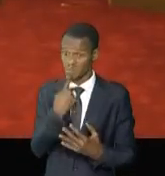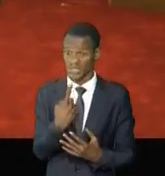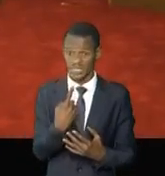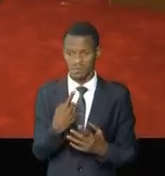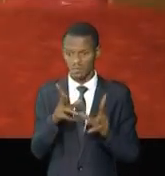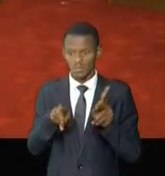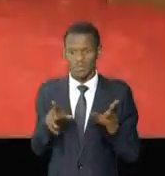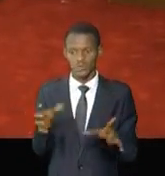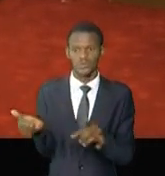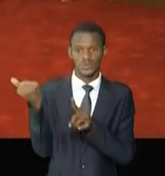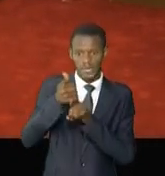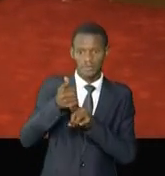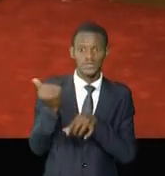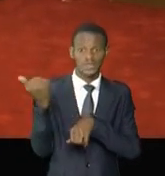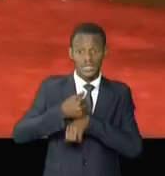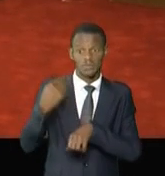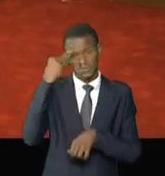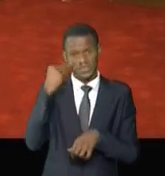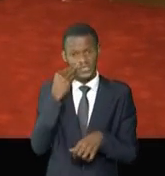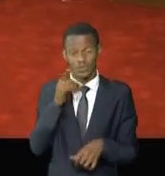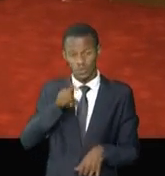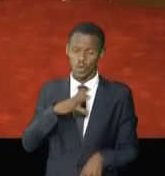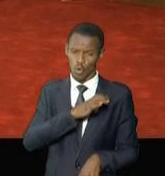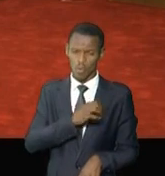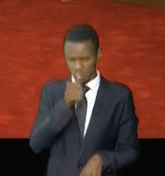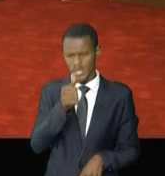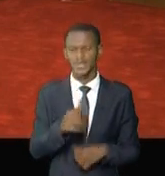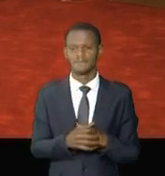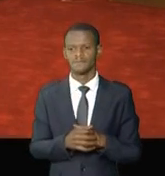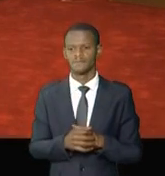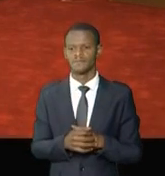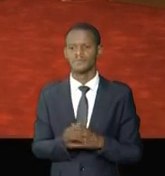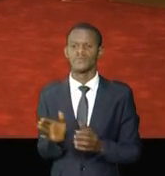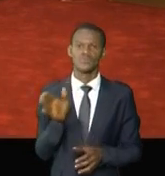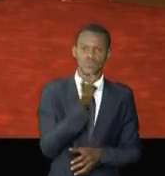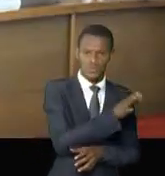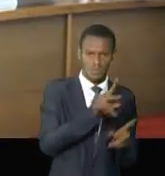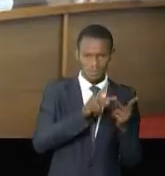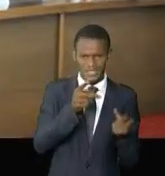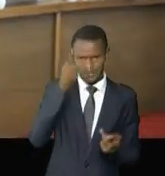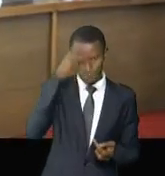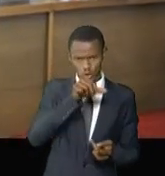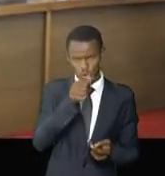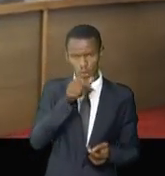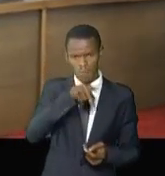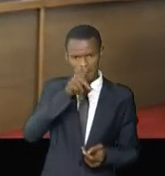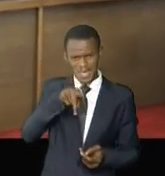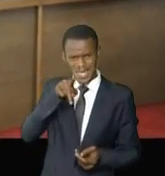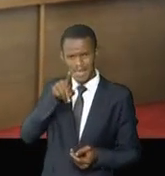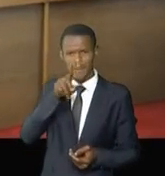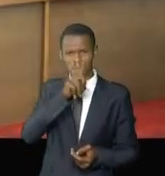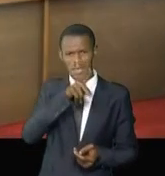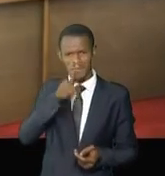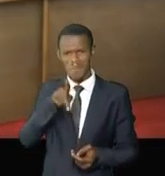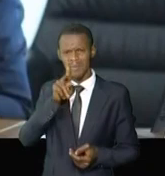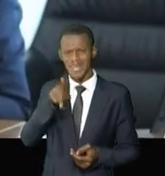Jean-Pierre Léao, qui a conduit la délégation du Parti du Peuple pour le développement PPPD, les axes prioritaires en vue de la formation